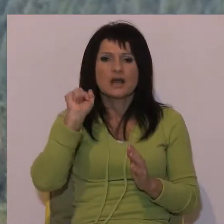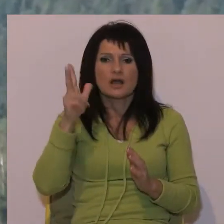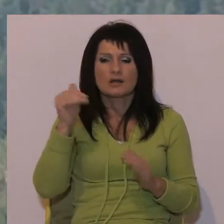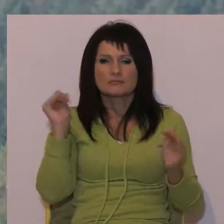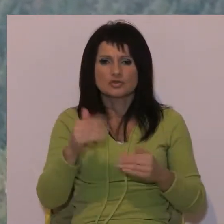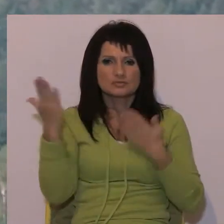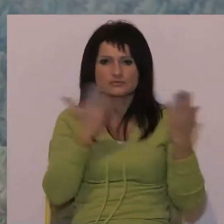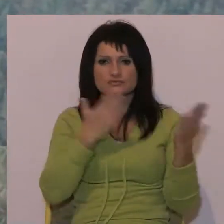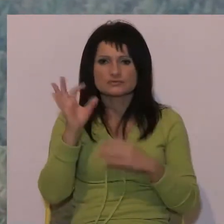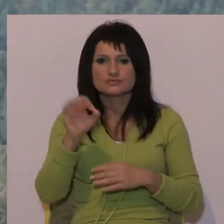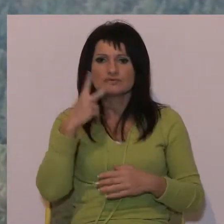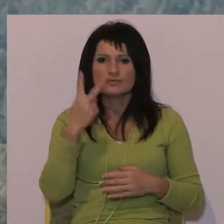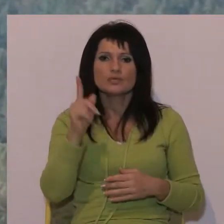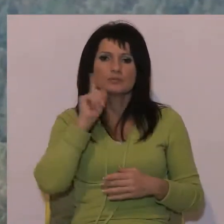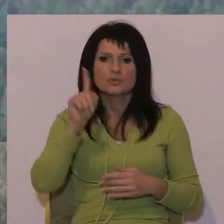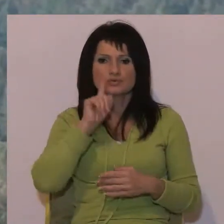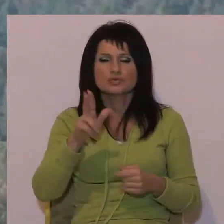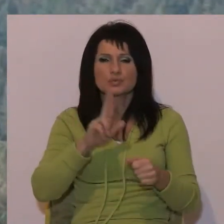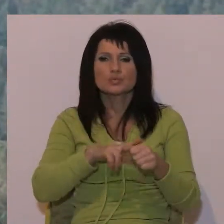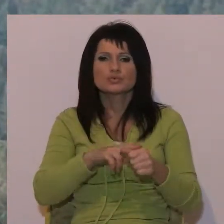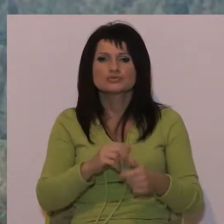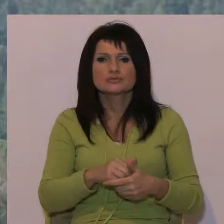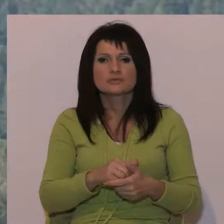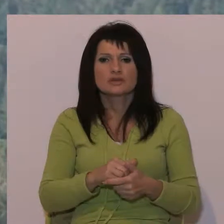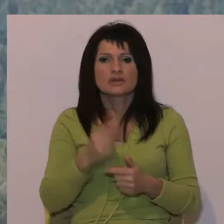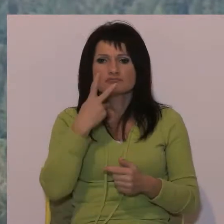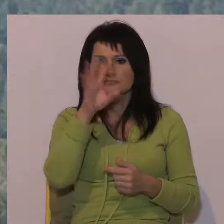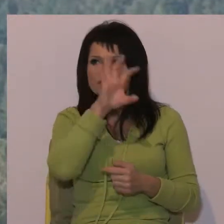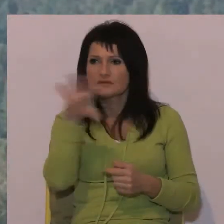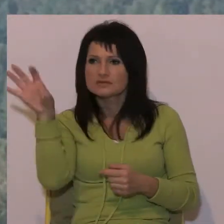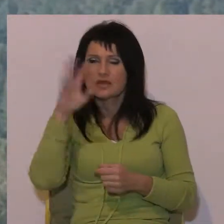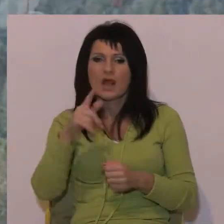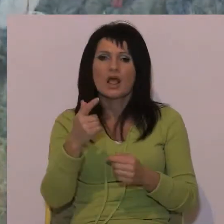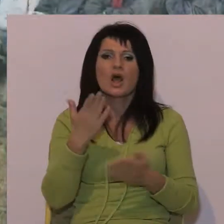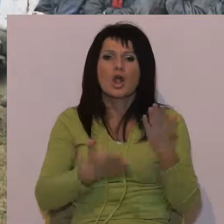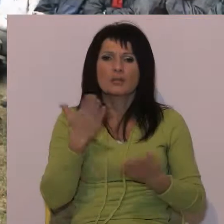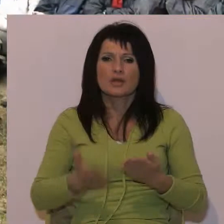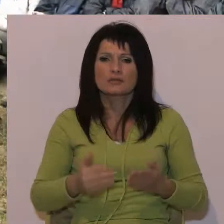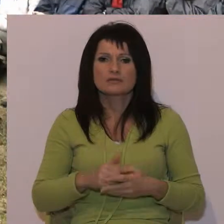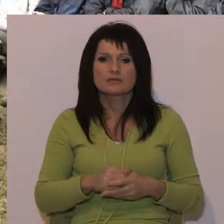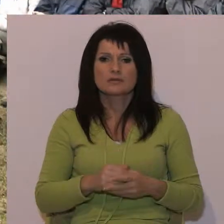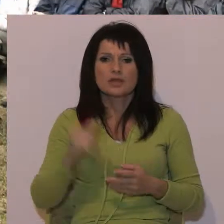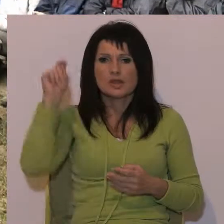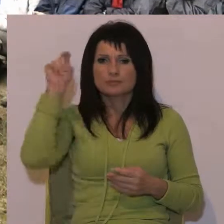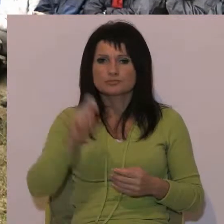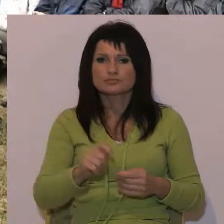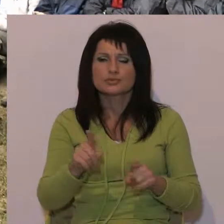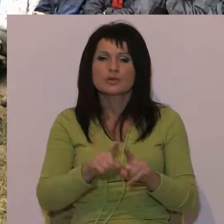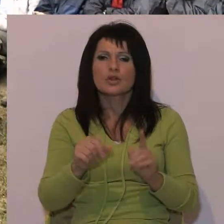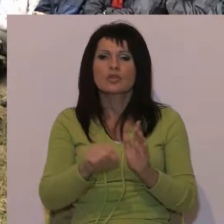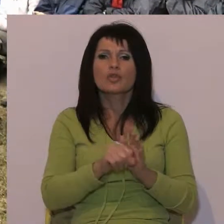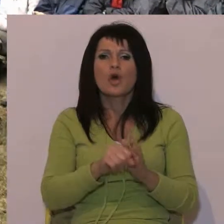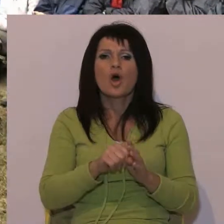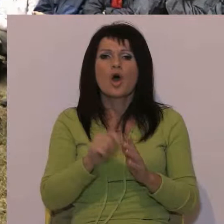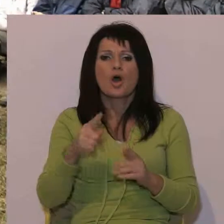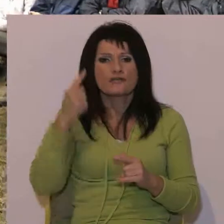możemy przeczytać o dwóch mężczyznach, którzy zwiedzali Lublin. Przybyli też do